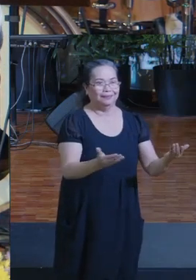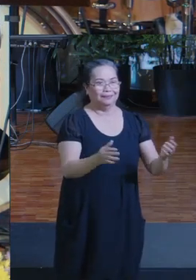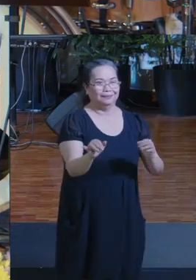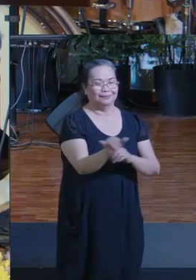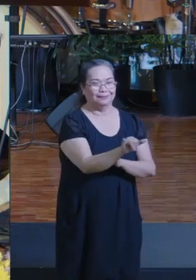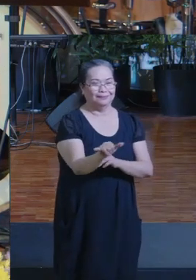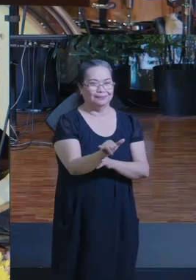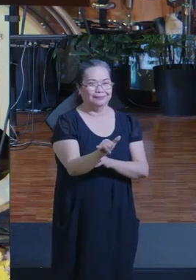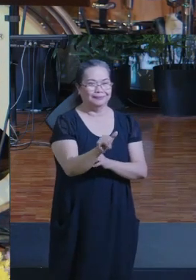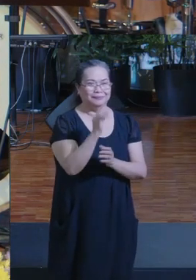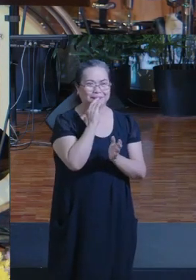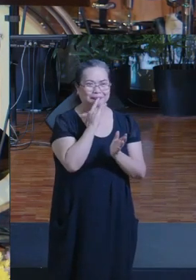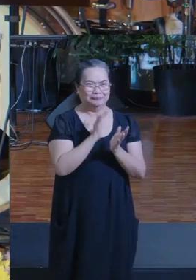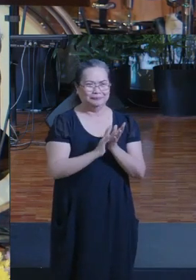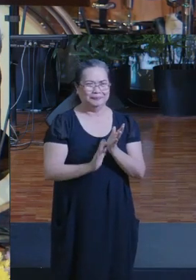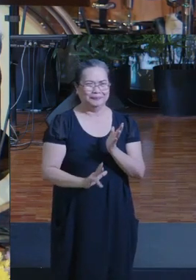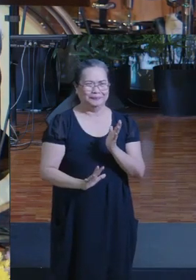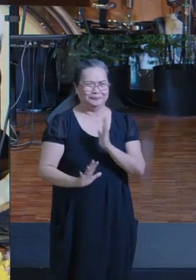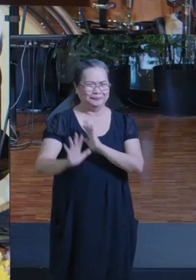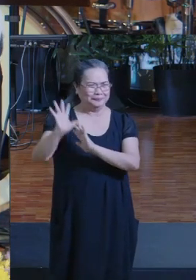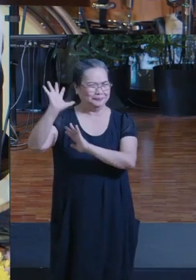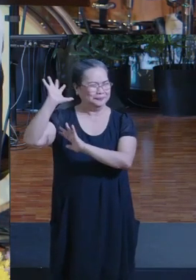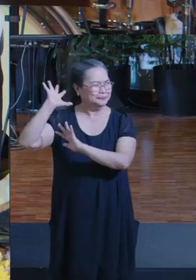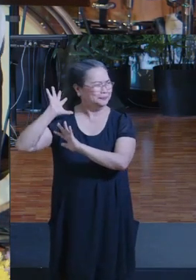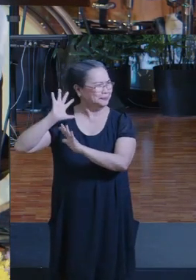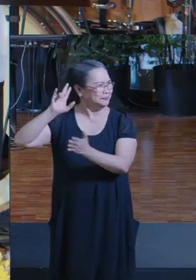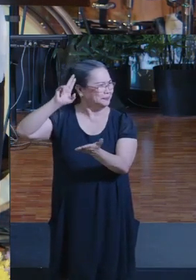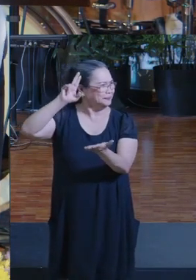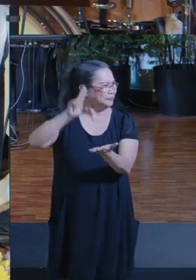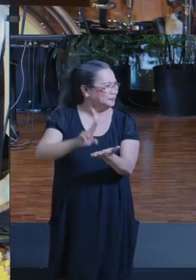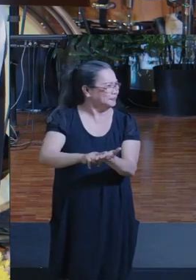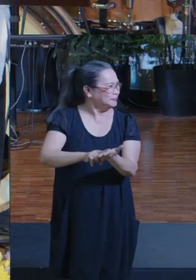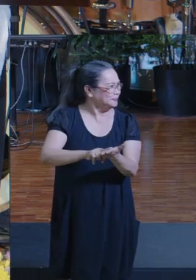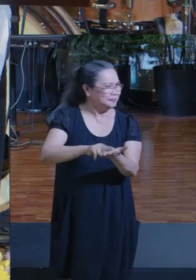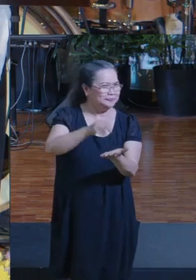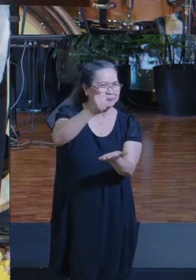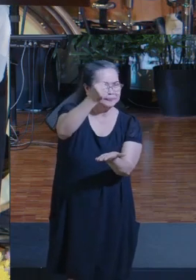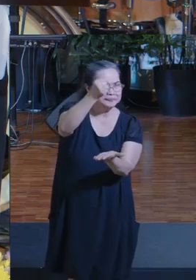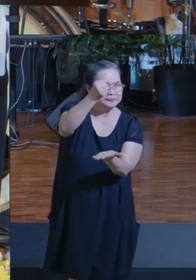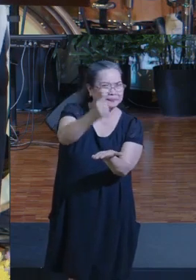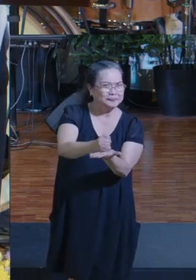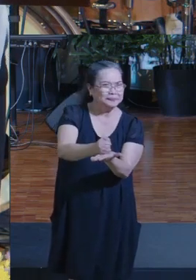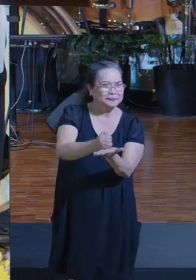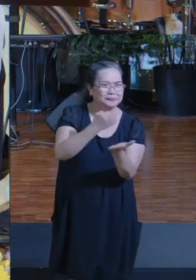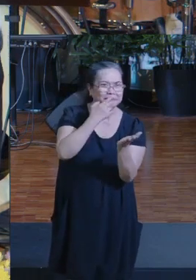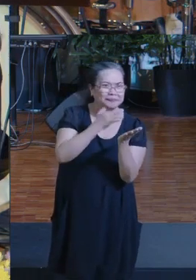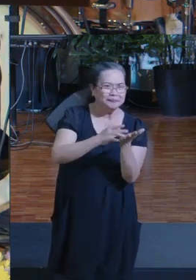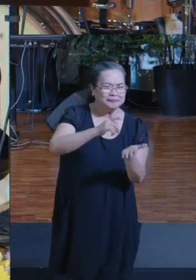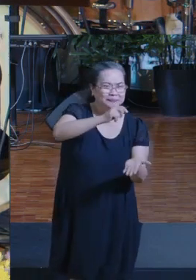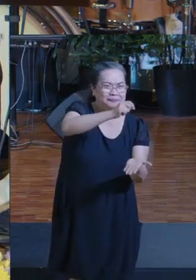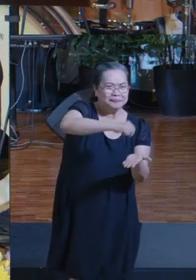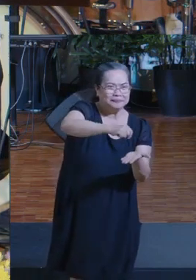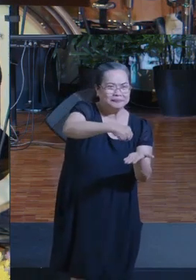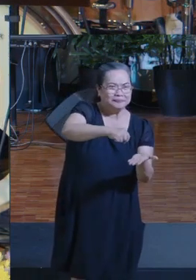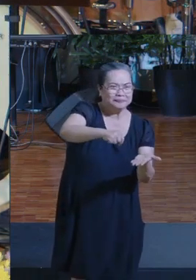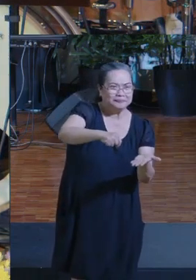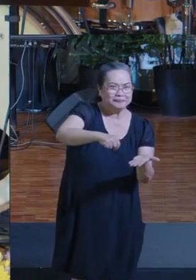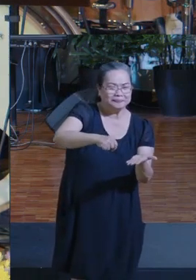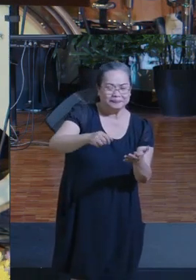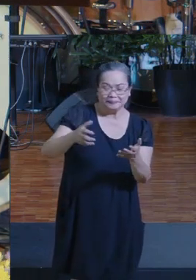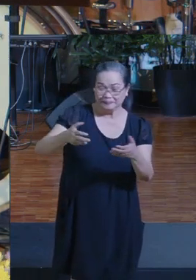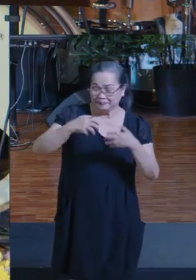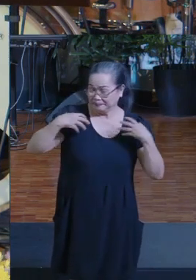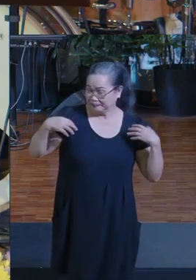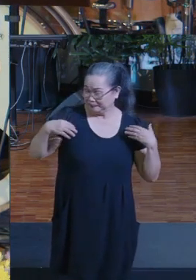ay madugo po ang paggawa ng kontrata. Every contract was signed in blood. So yung mga hayop na yon, itatabi nilang